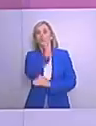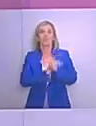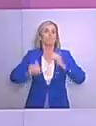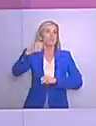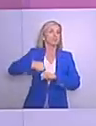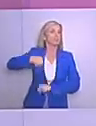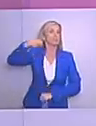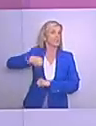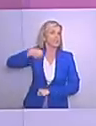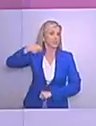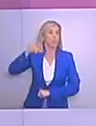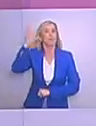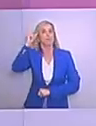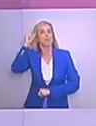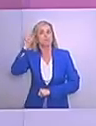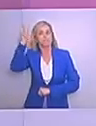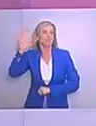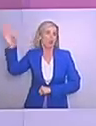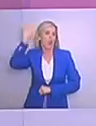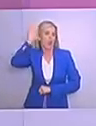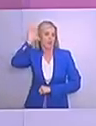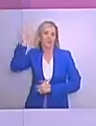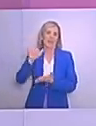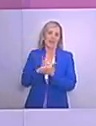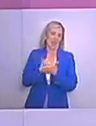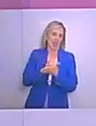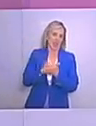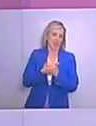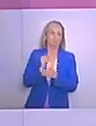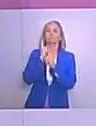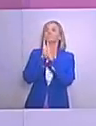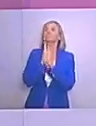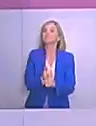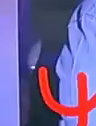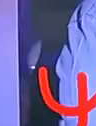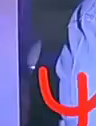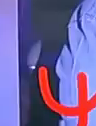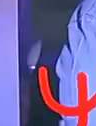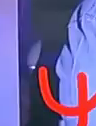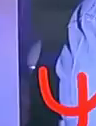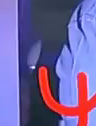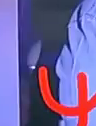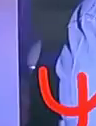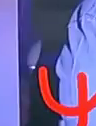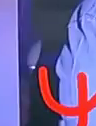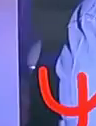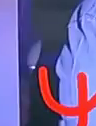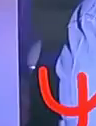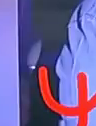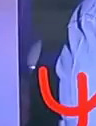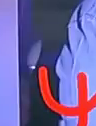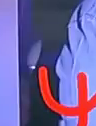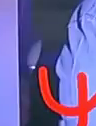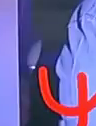αφήνεις εμένα και έφερες κάποιον άλλον φυτευτό? Μα ο κ. Μπιμπίλας μου λέει, δεν είναι φυτευτός. Είναι στην πλεύση